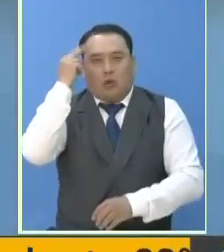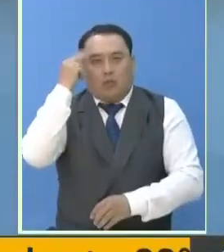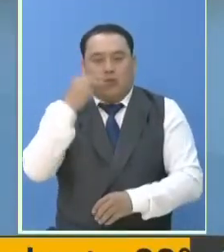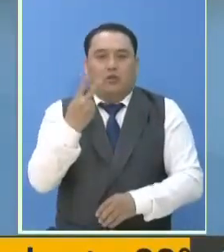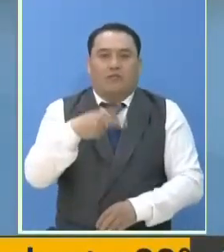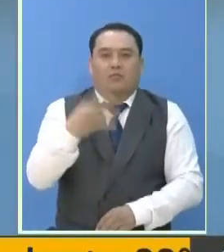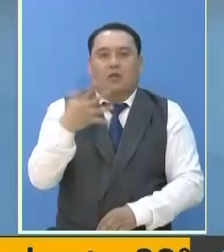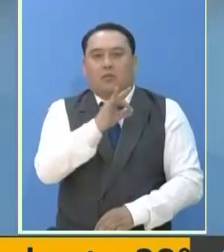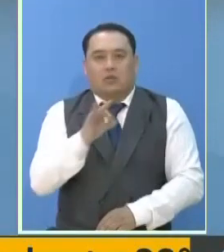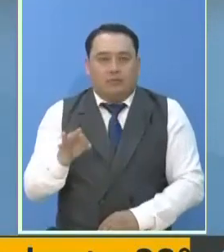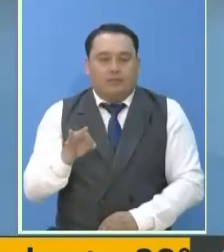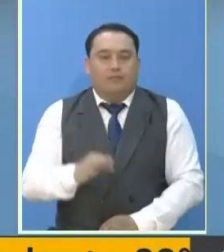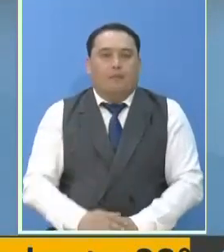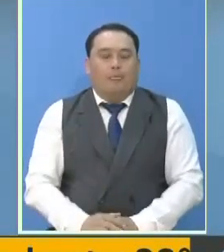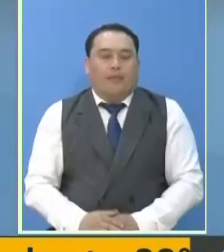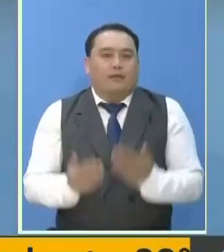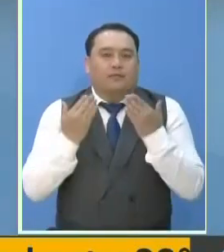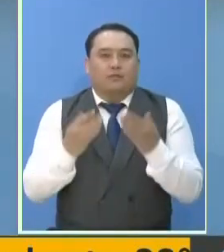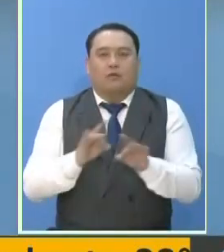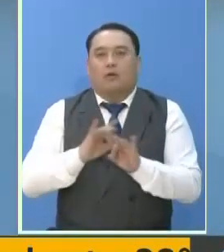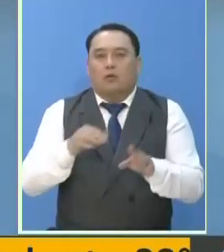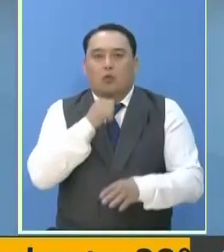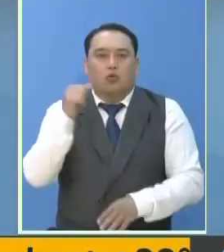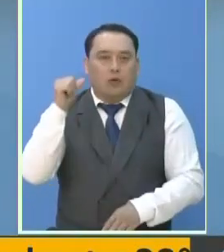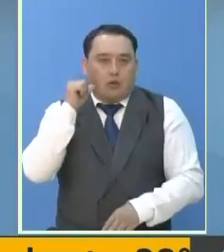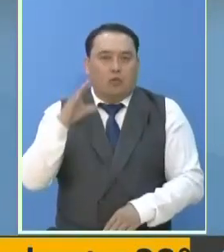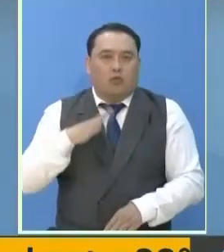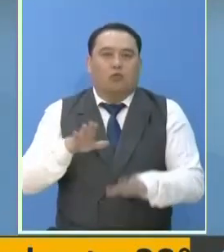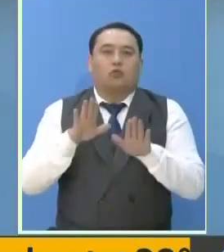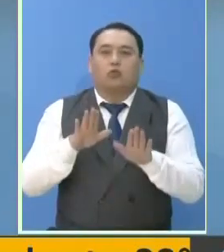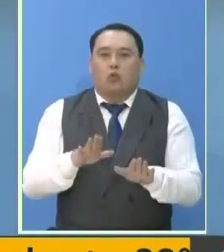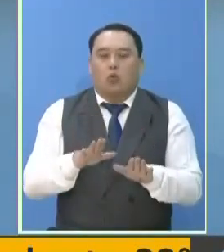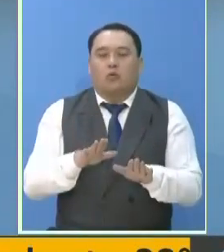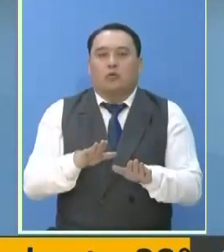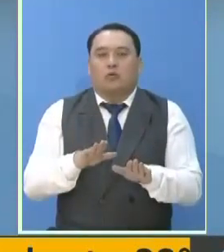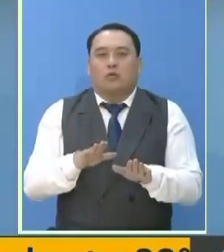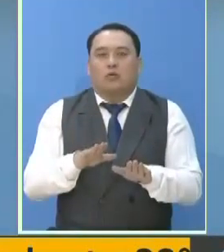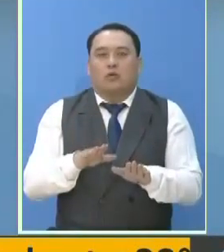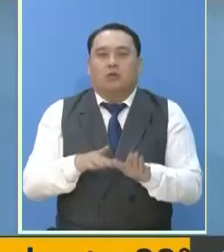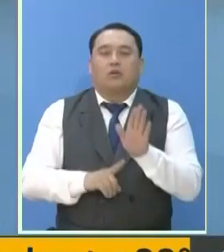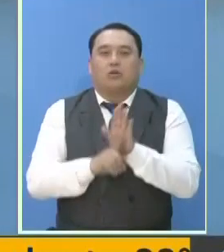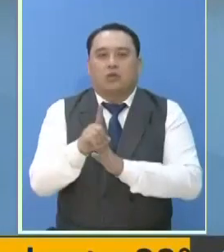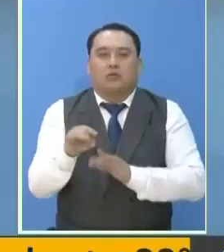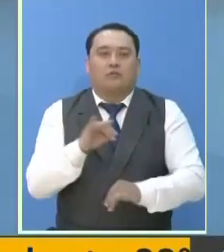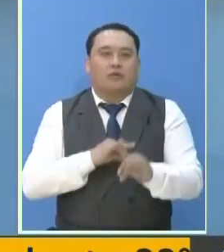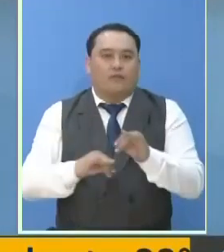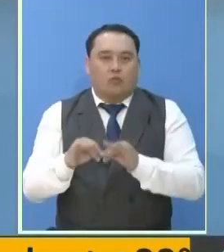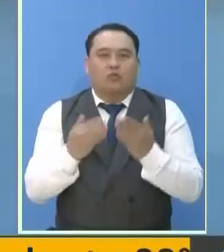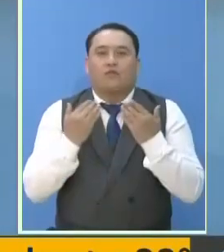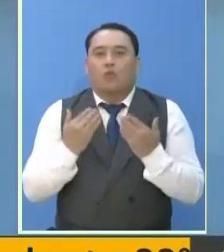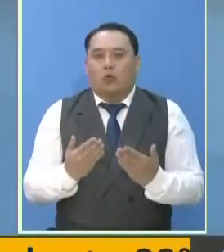целых 25%. Об этом мы с вами говорили в прошлом году, когда только об этом, собственно говоря, зашла речь. Как на